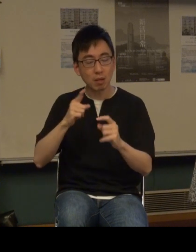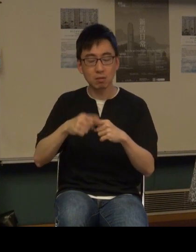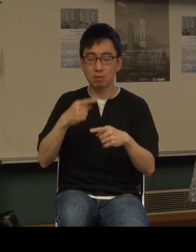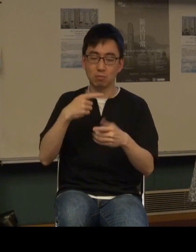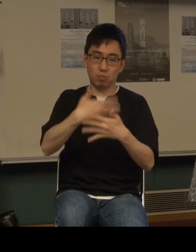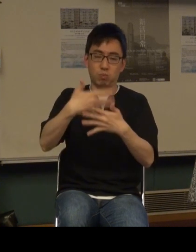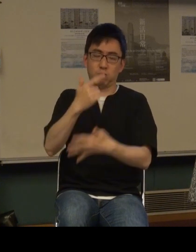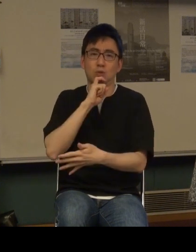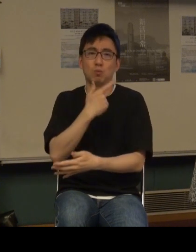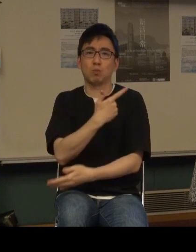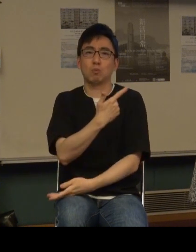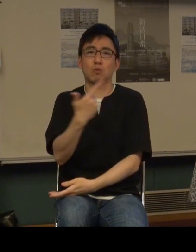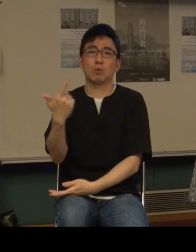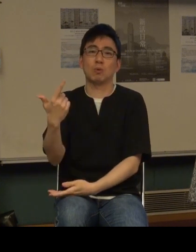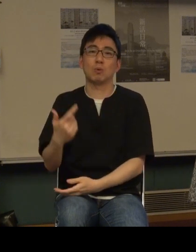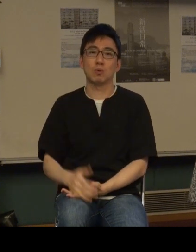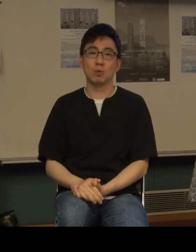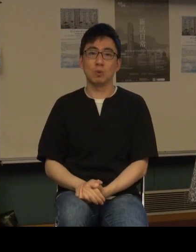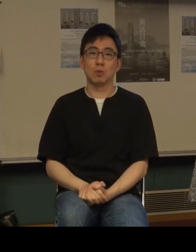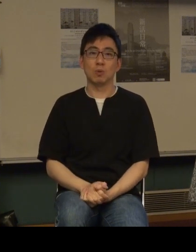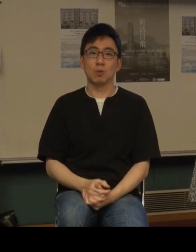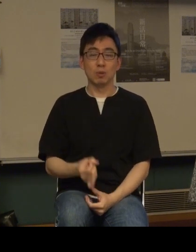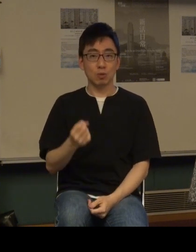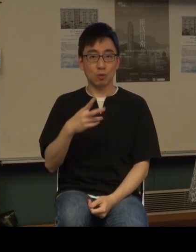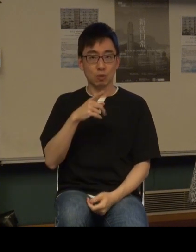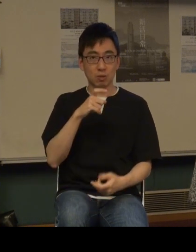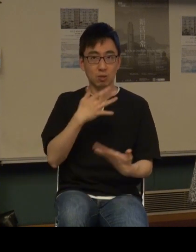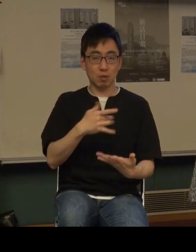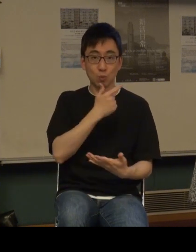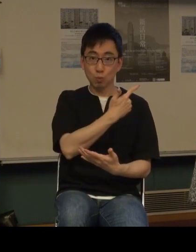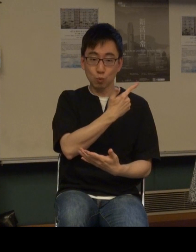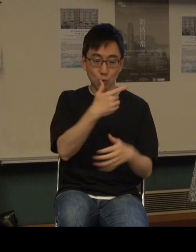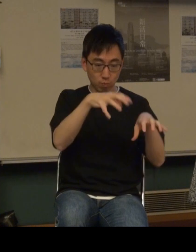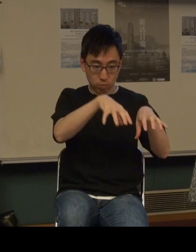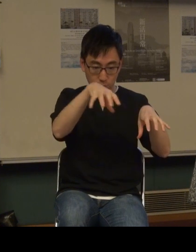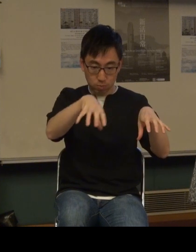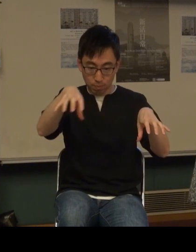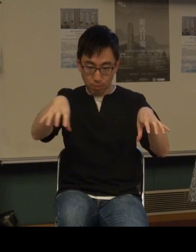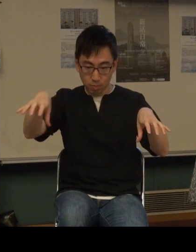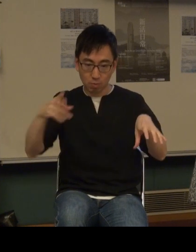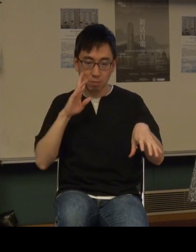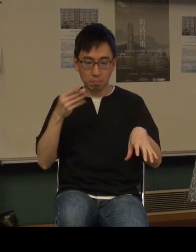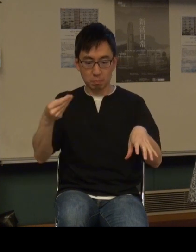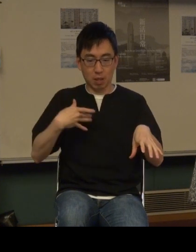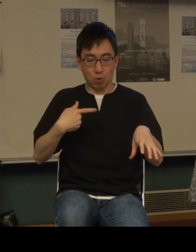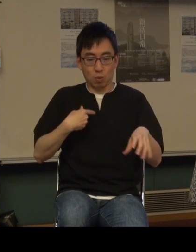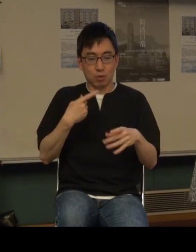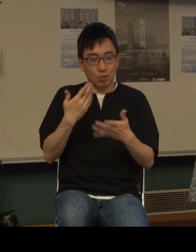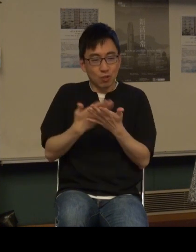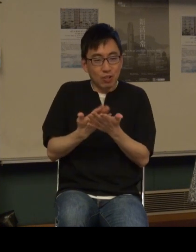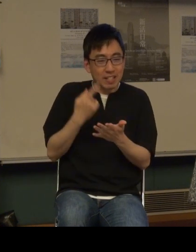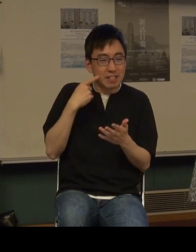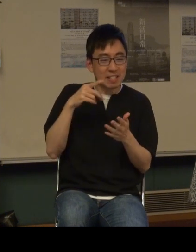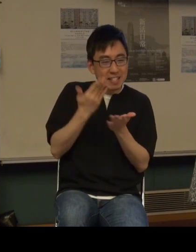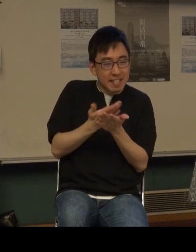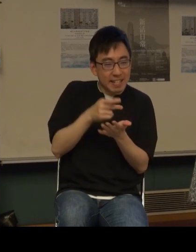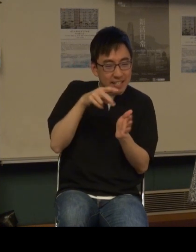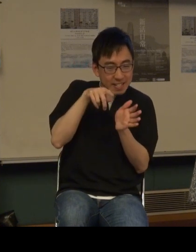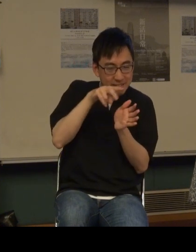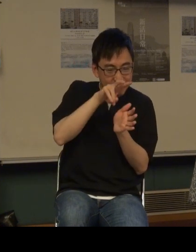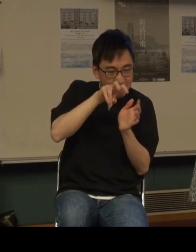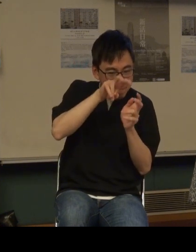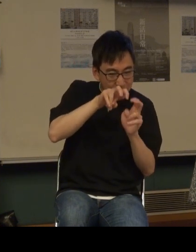咁而佢咁多嘅時候咧，係容讓咗我哋做一個咧，我所謂嘅中向嘅研究，就係話咧，我哋